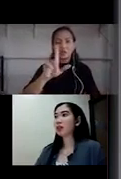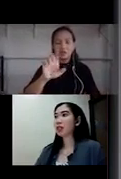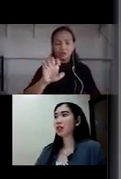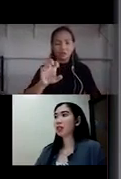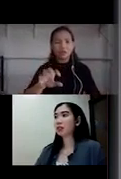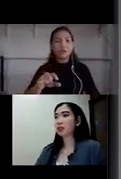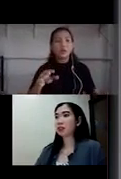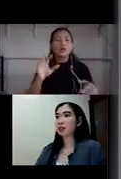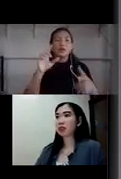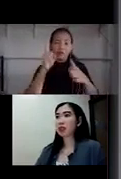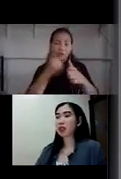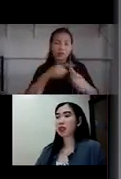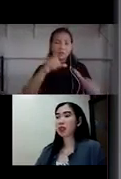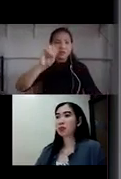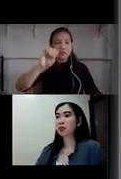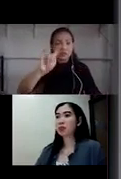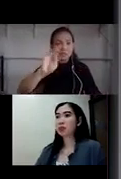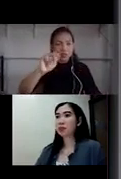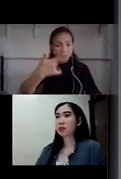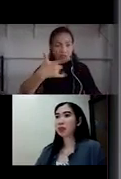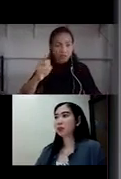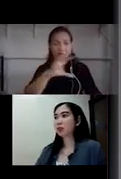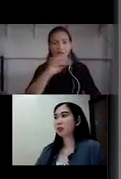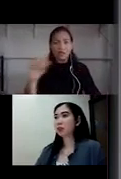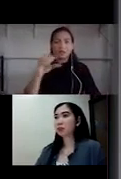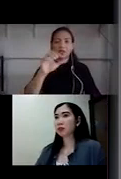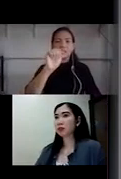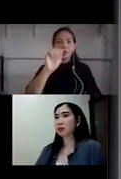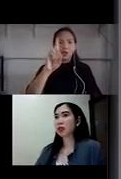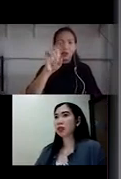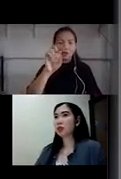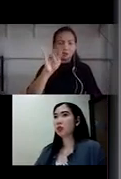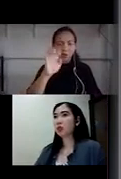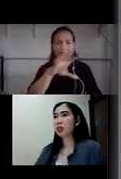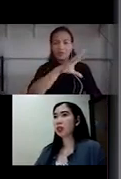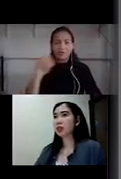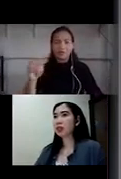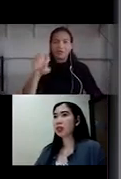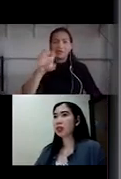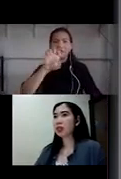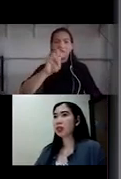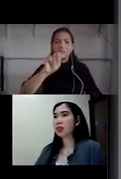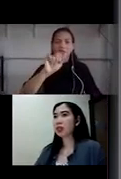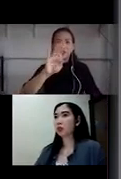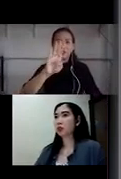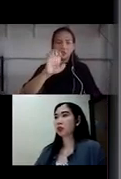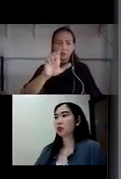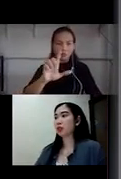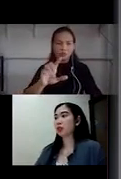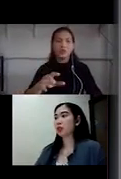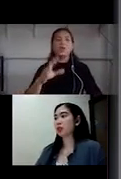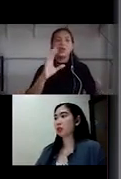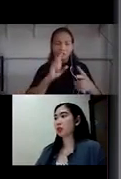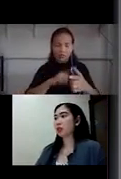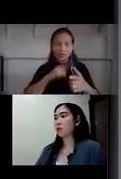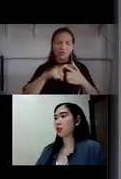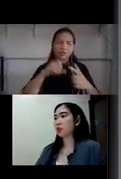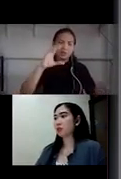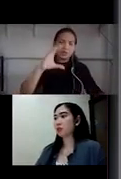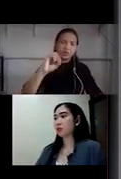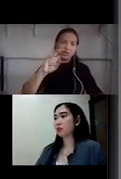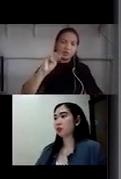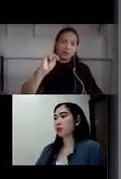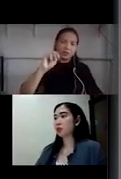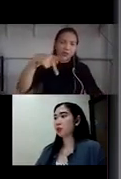then advanced, click enable sa template, then go na sa compose. Yan.